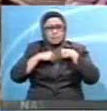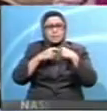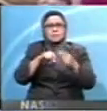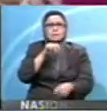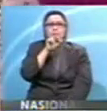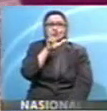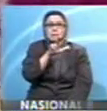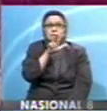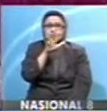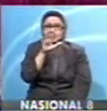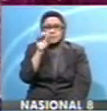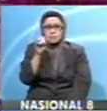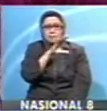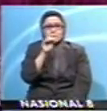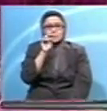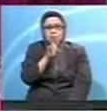dan